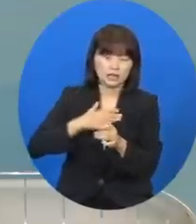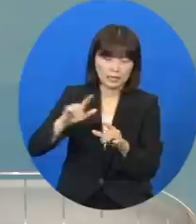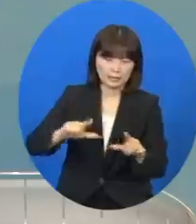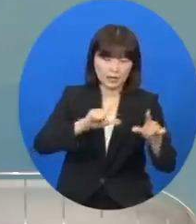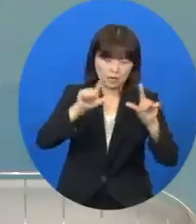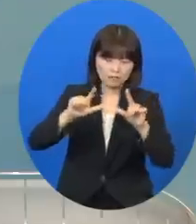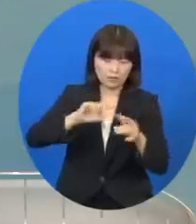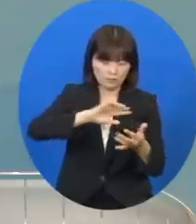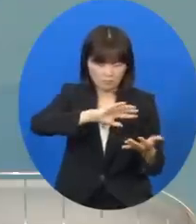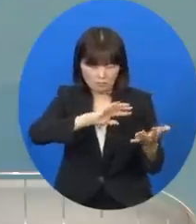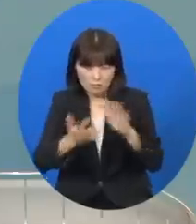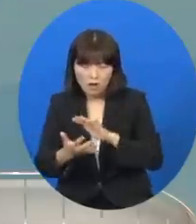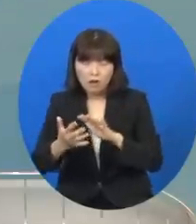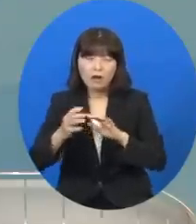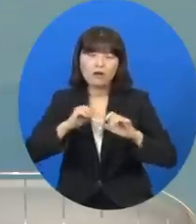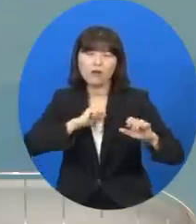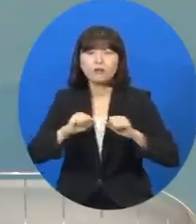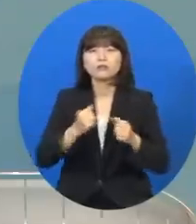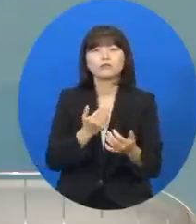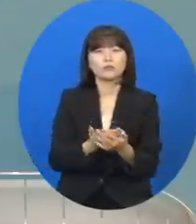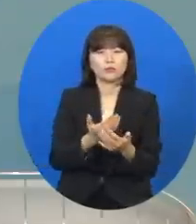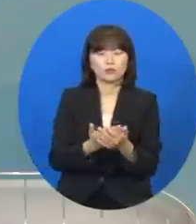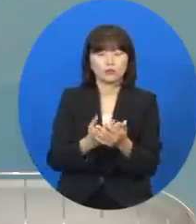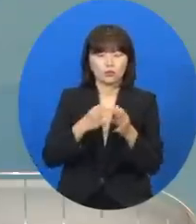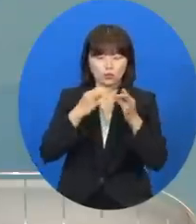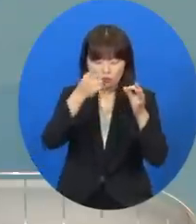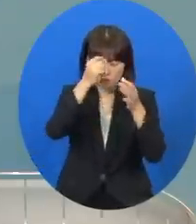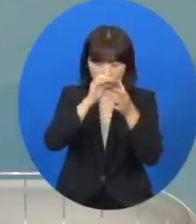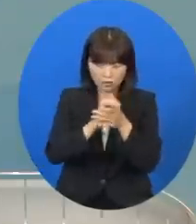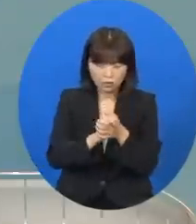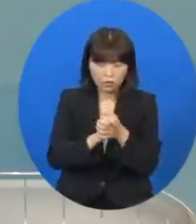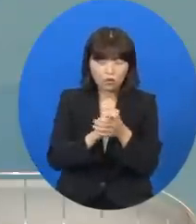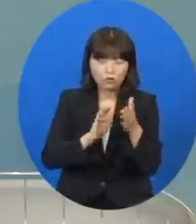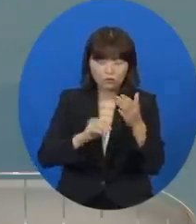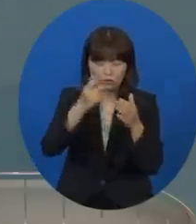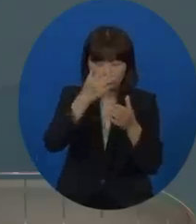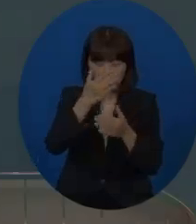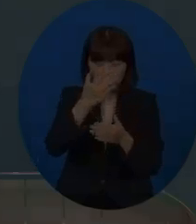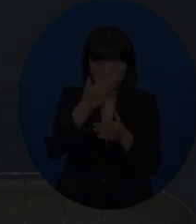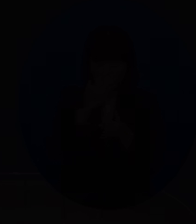바꿔지게 역사해 주옵소서. 우리 통성으로 기도하고 성찬을 받겠습니다.